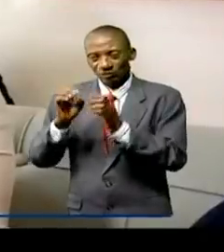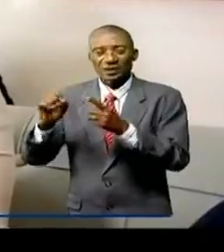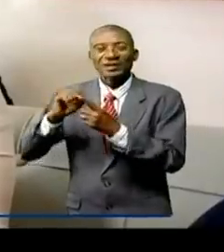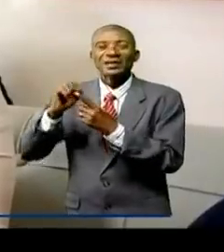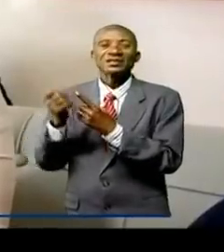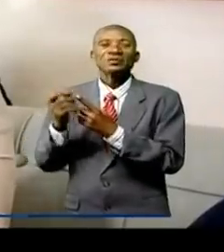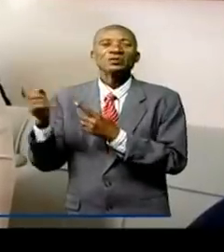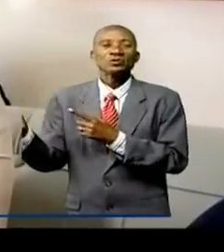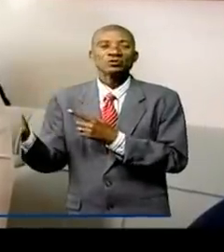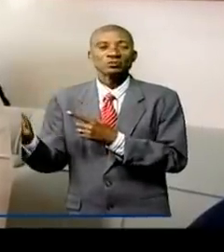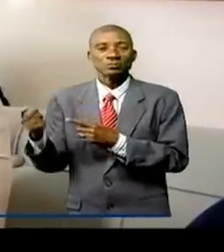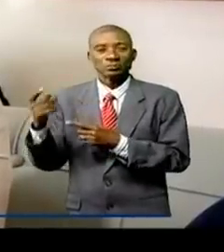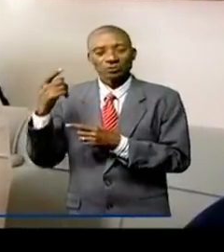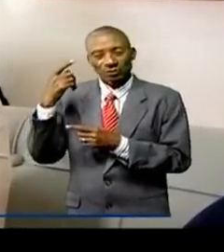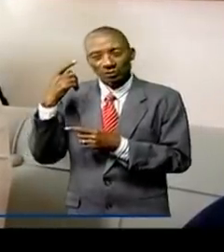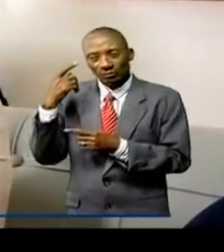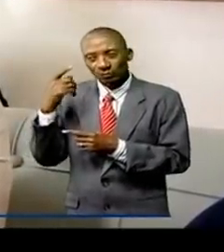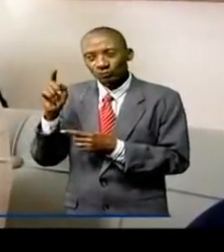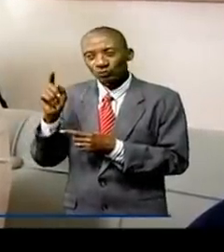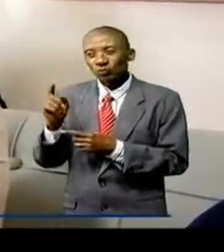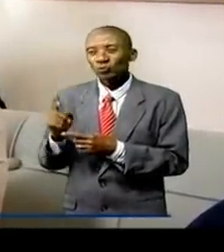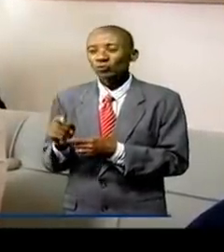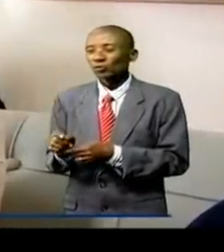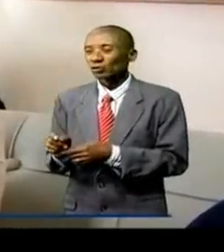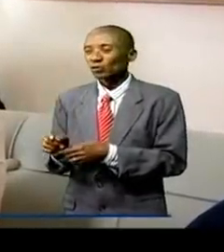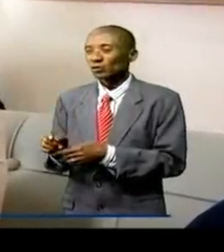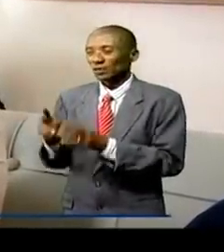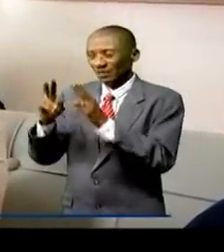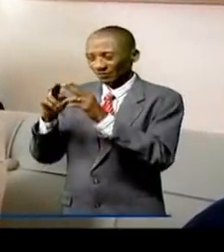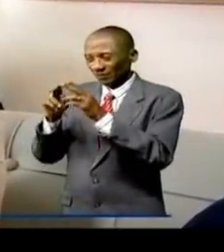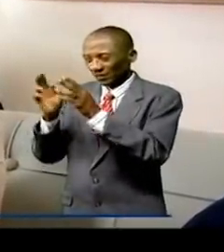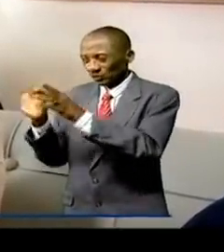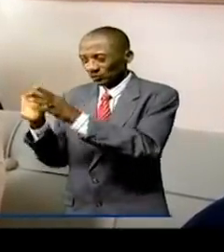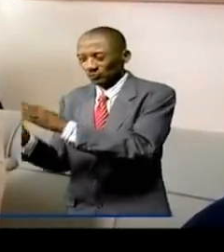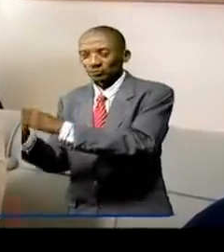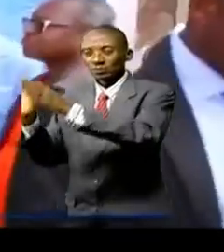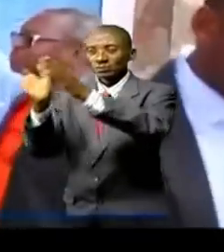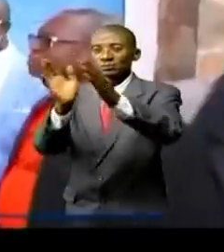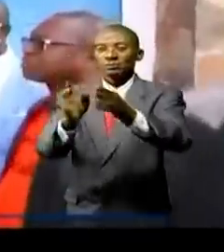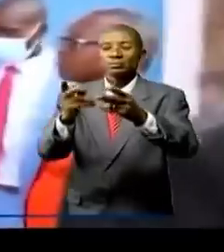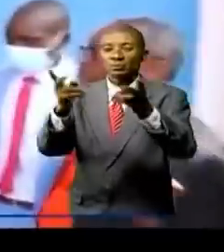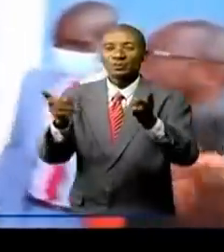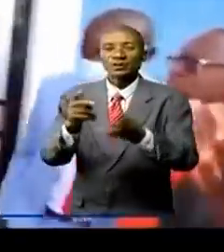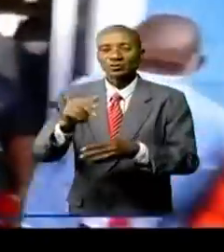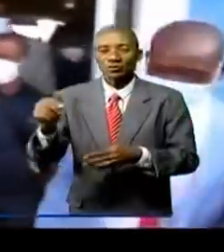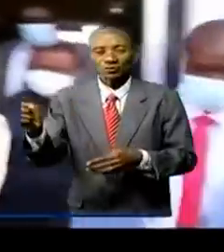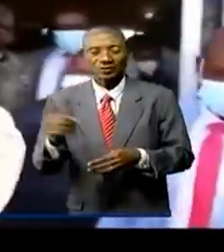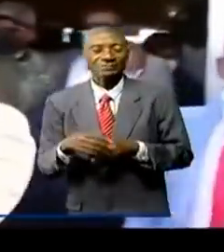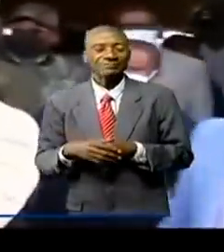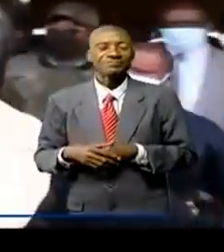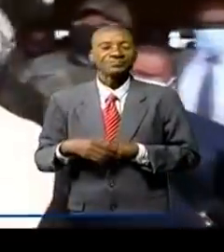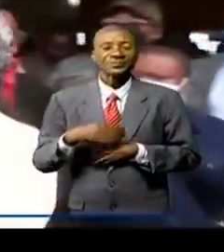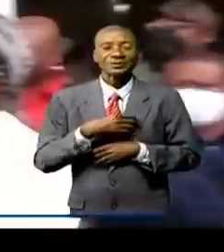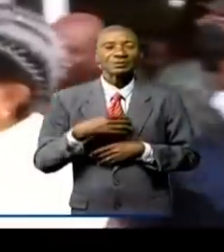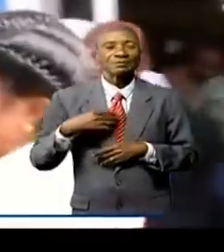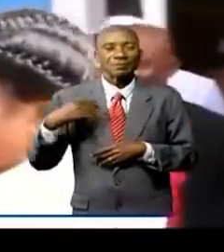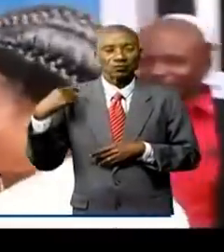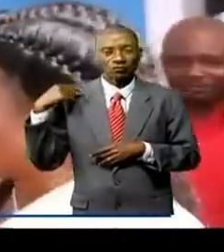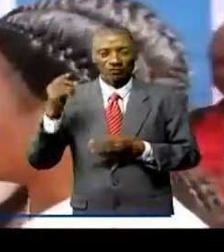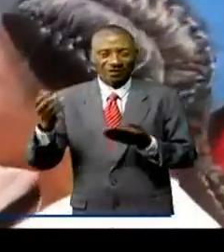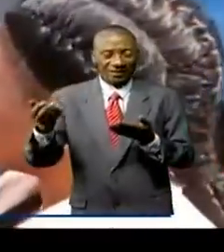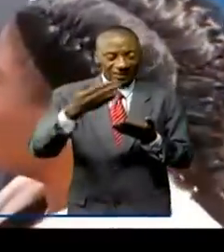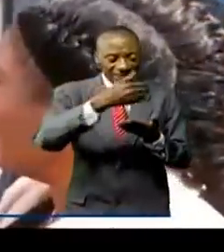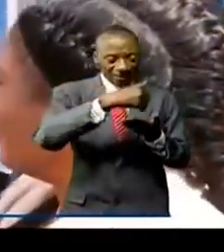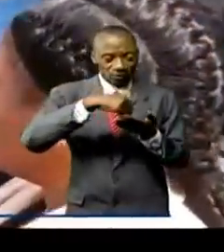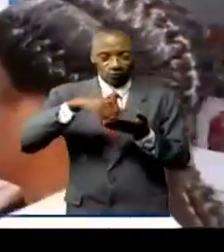la délocalisation, l'indemnisation ainsi que les restes. L'autorité provinciale était surprise par une